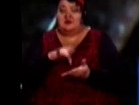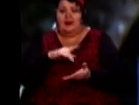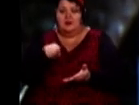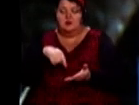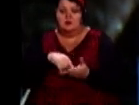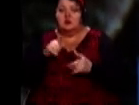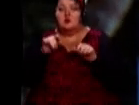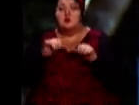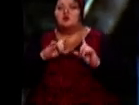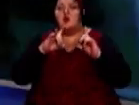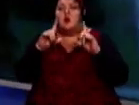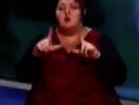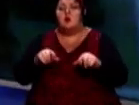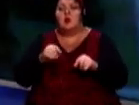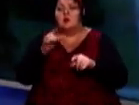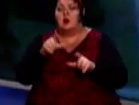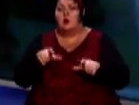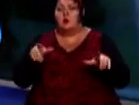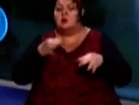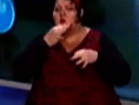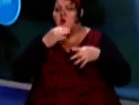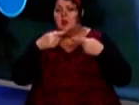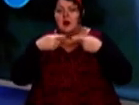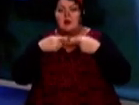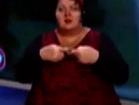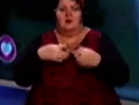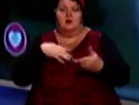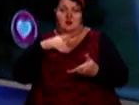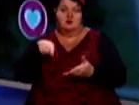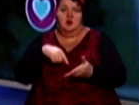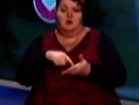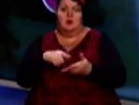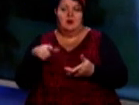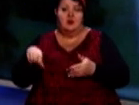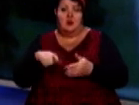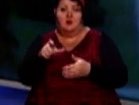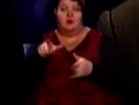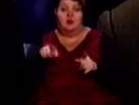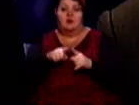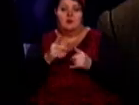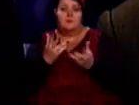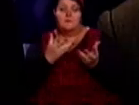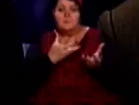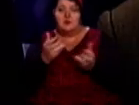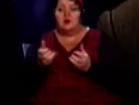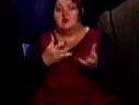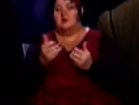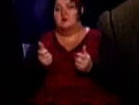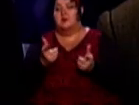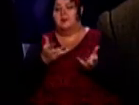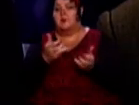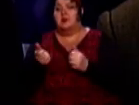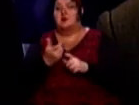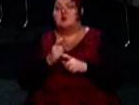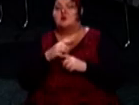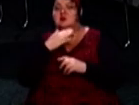Туди можуть доїхати люди з будь-яких кінців нашого міста. І на Ворсклі у нас це такий магніт, який потужний, який притягує туди